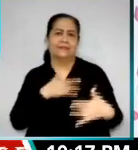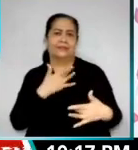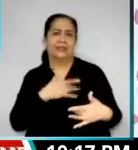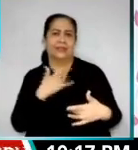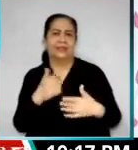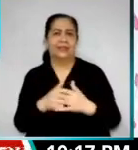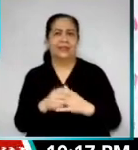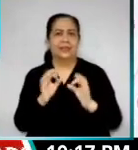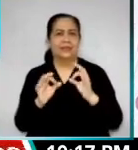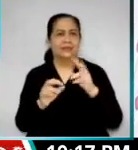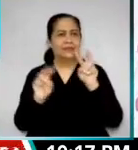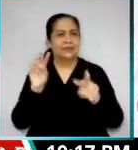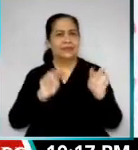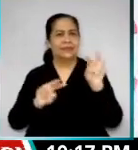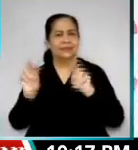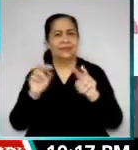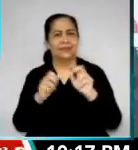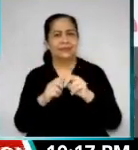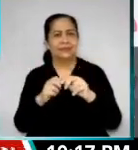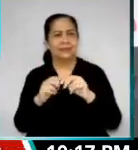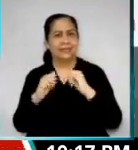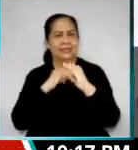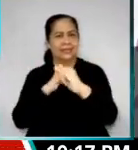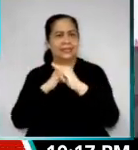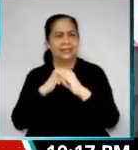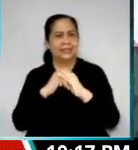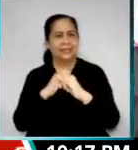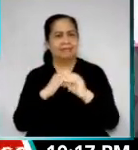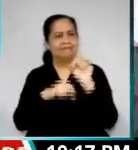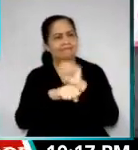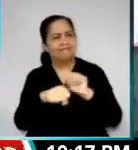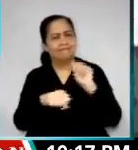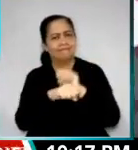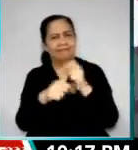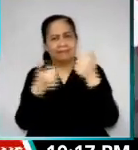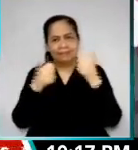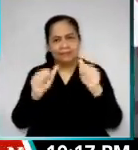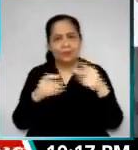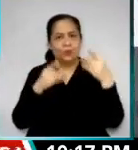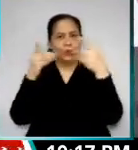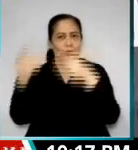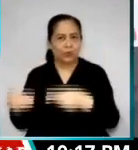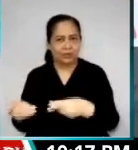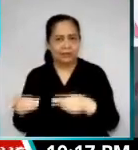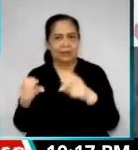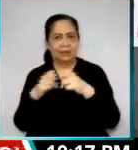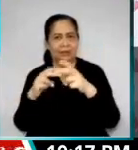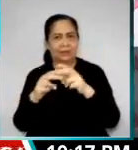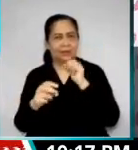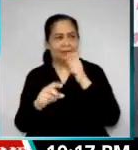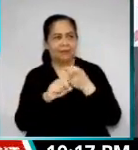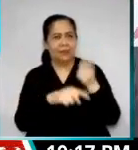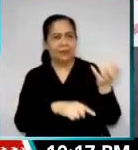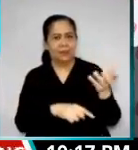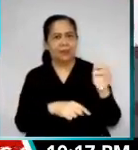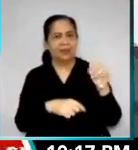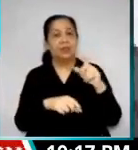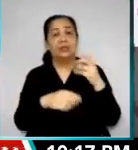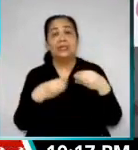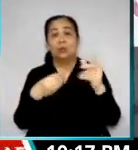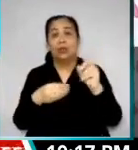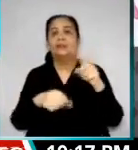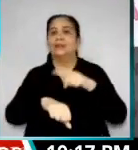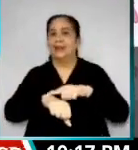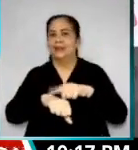nakikita mo yung mga katulad niya na nag-e-effort na mag-donate kahit hindi sa kanya galing, yung time niya, binibigay niya. So